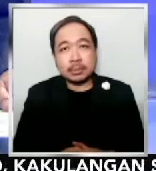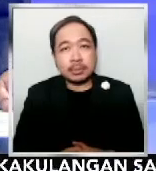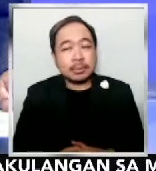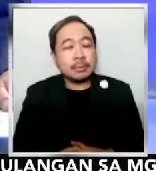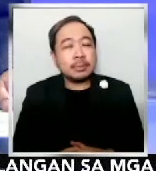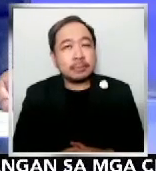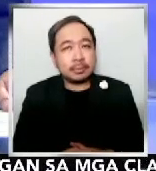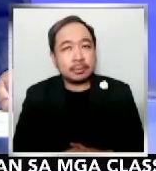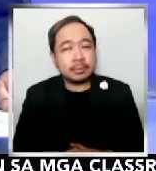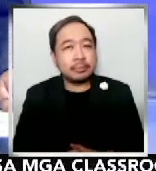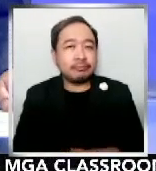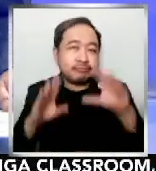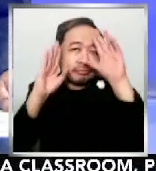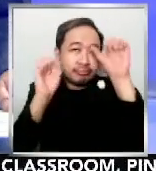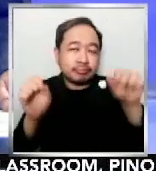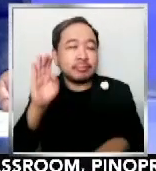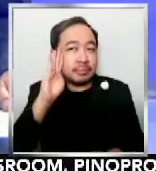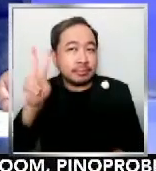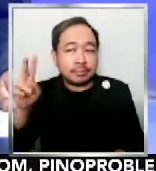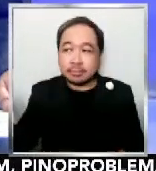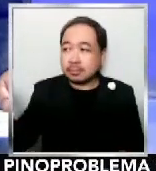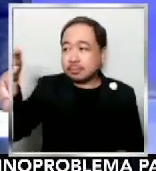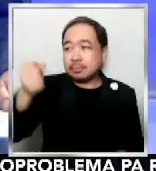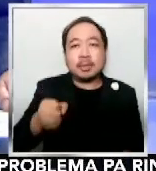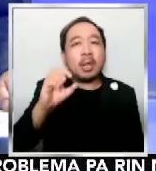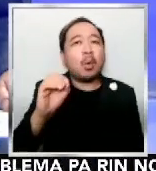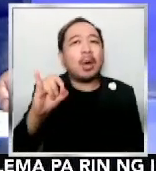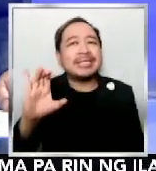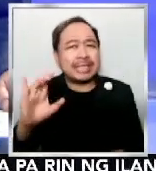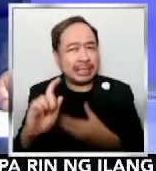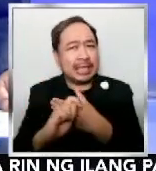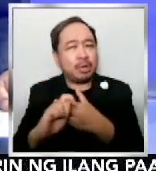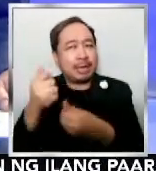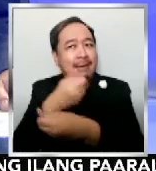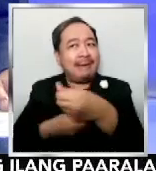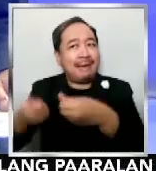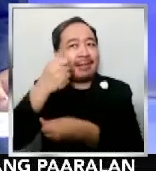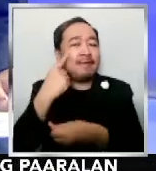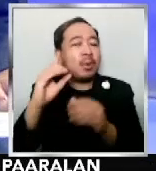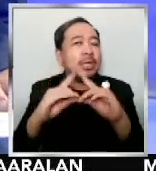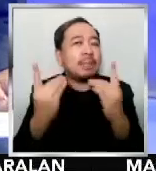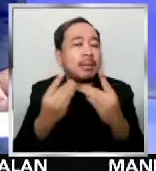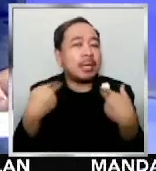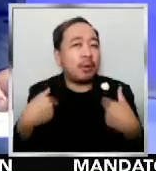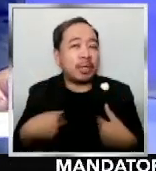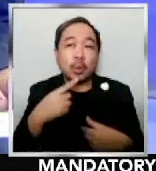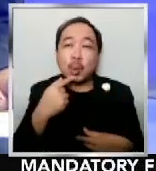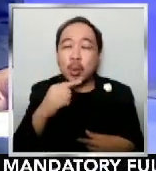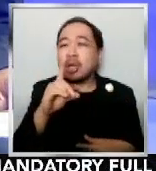Itinalaga ni Presidente Bongbong Marcos bilang officer in charge ng Department of Health si Dr. Maria Rosario Vergere.